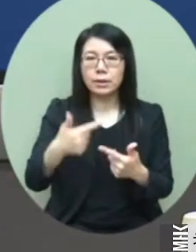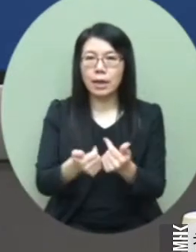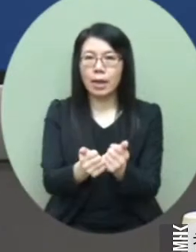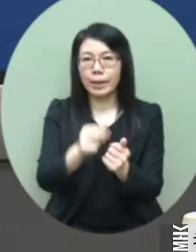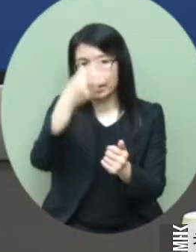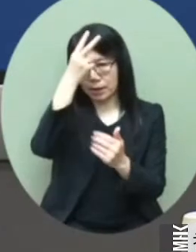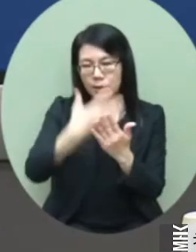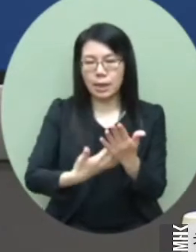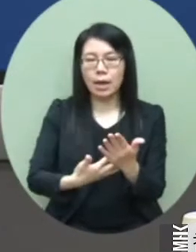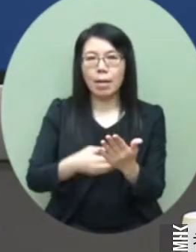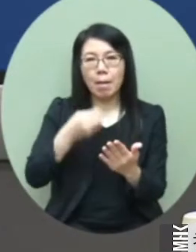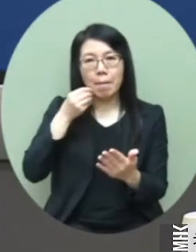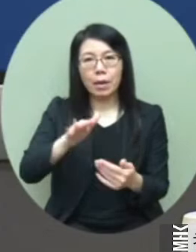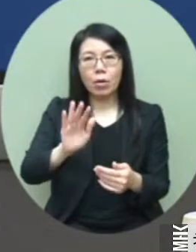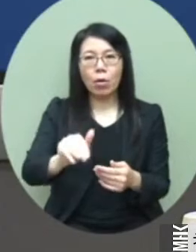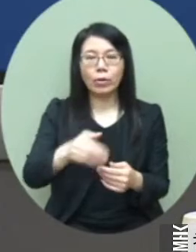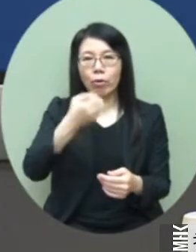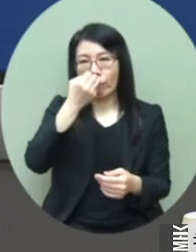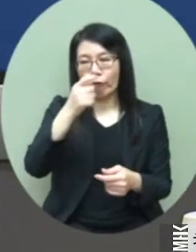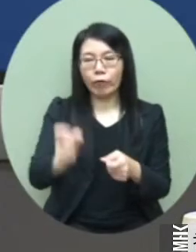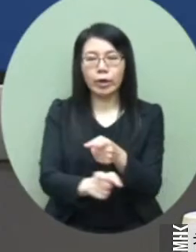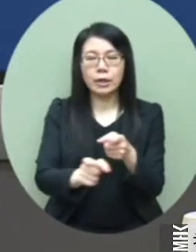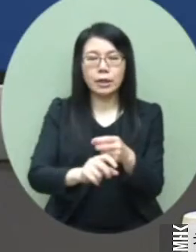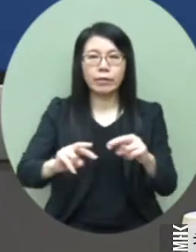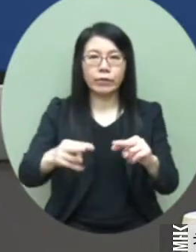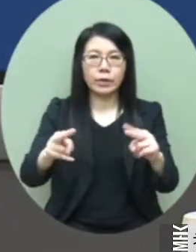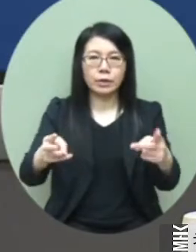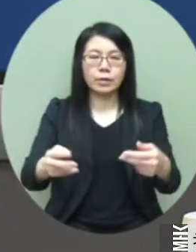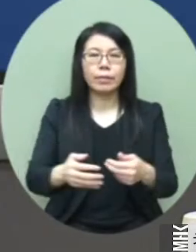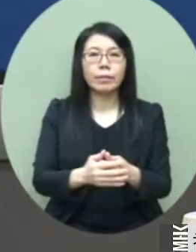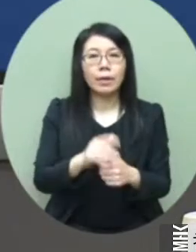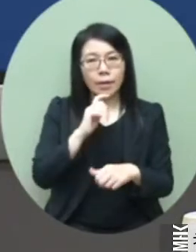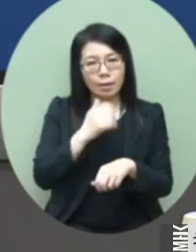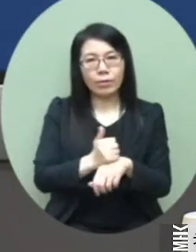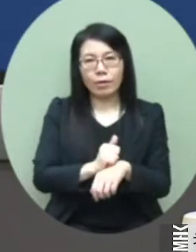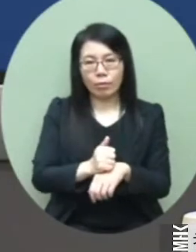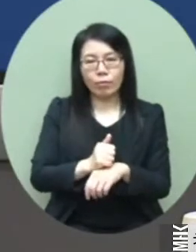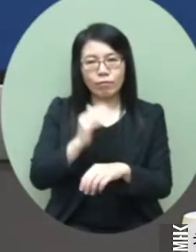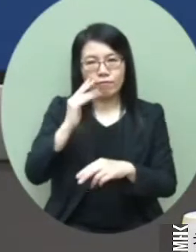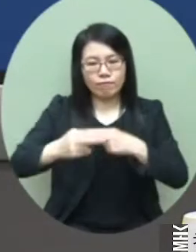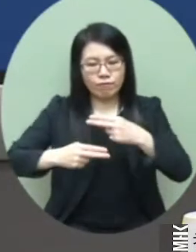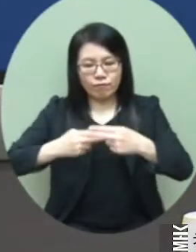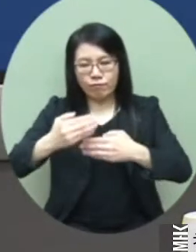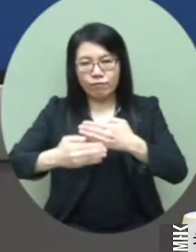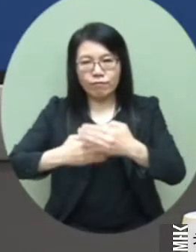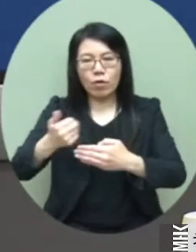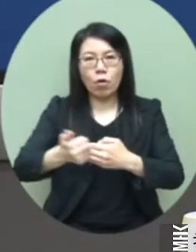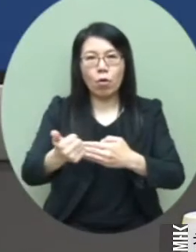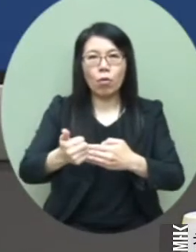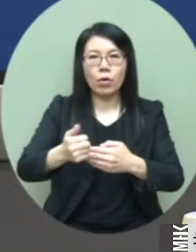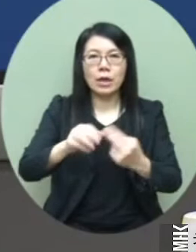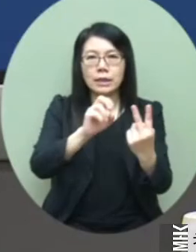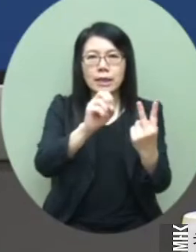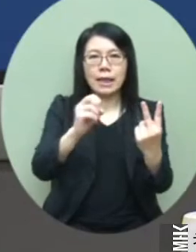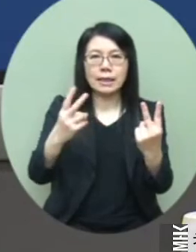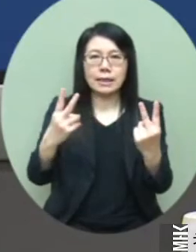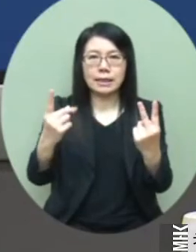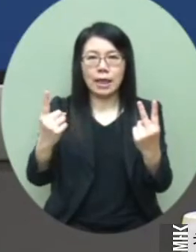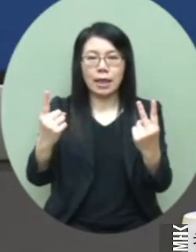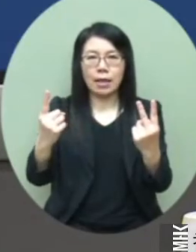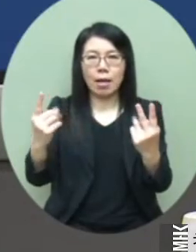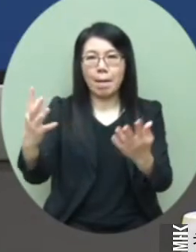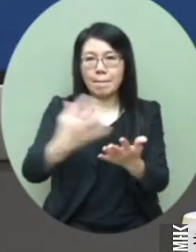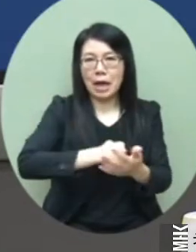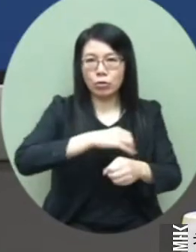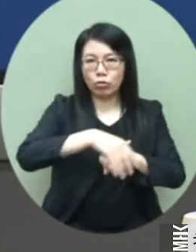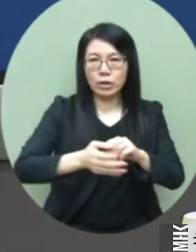嘅政策咧，我哋能夠令到香港嘅經濟發展仲有一個好嘅前景。2021年我哋係重新奪回